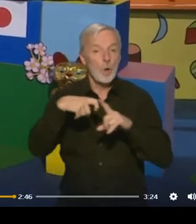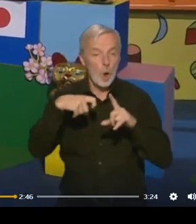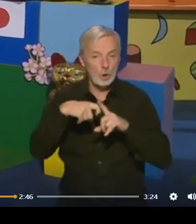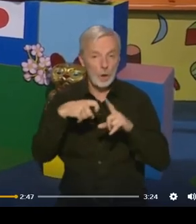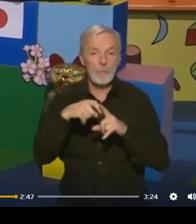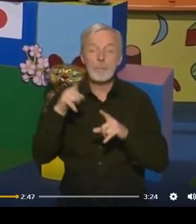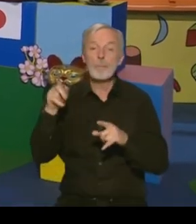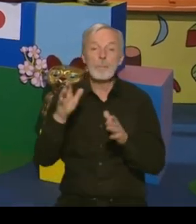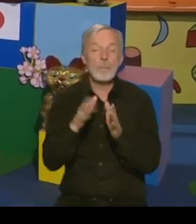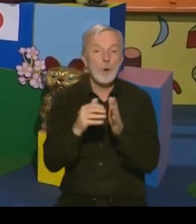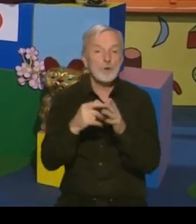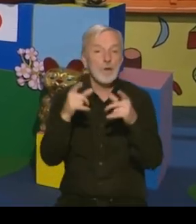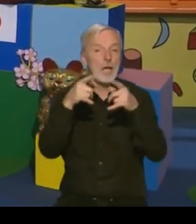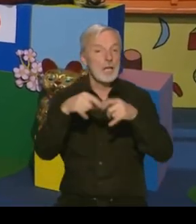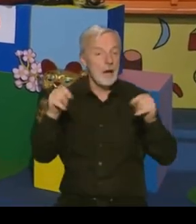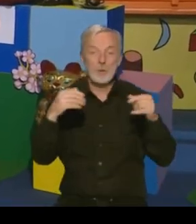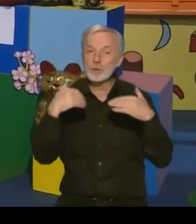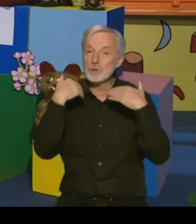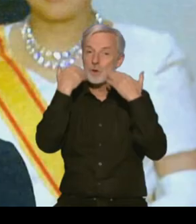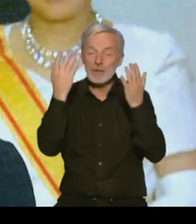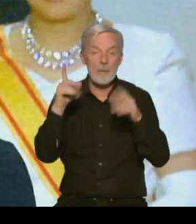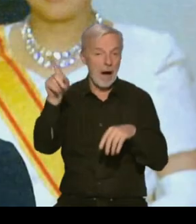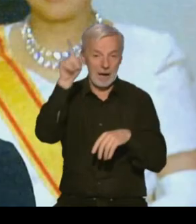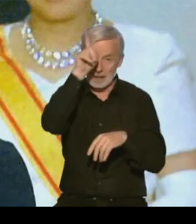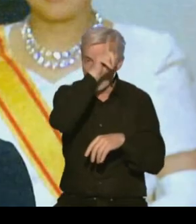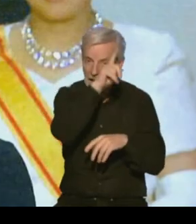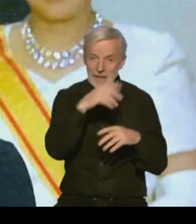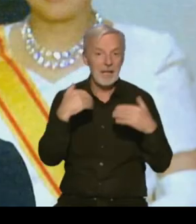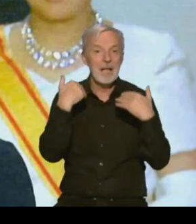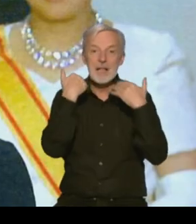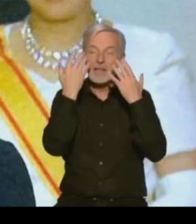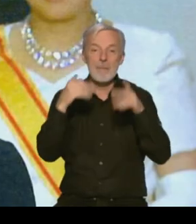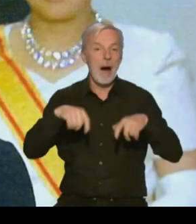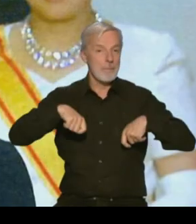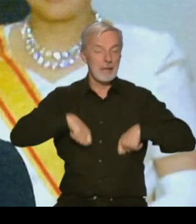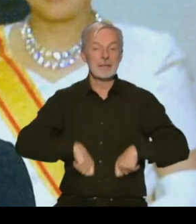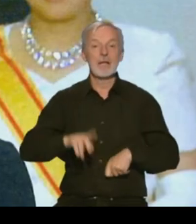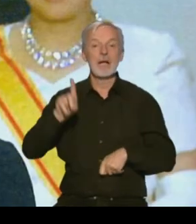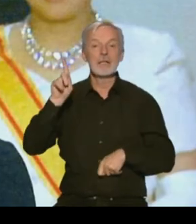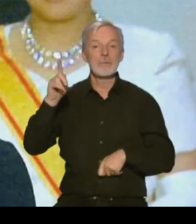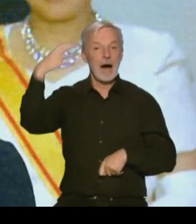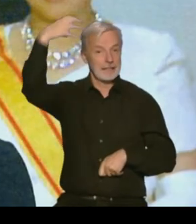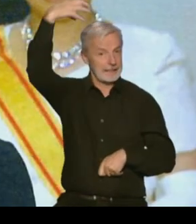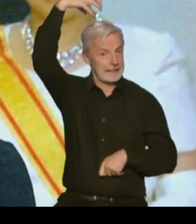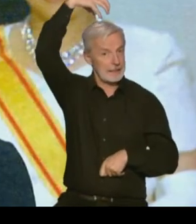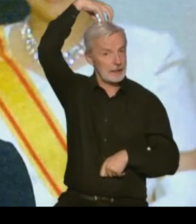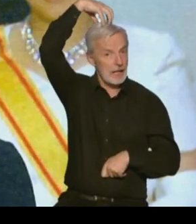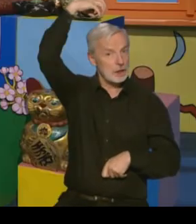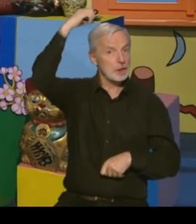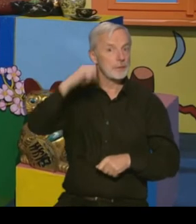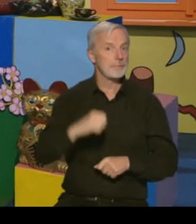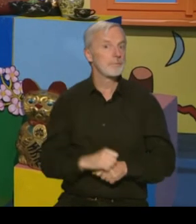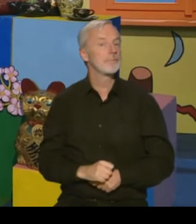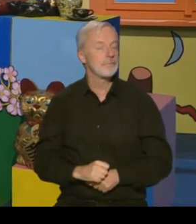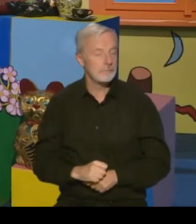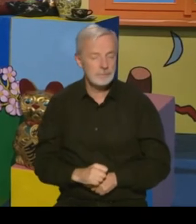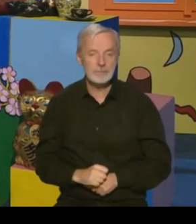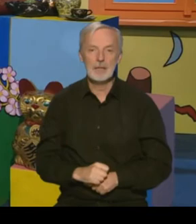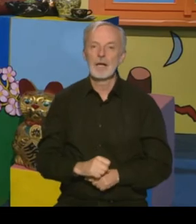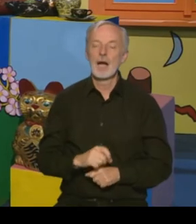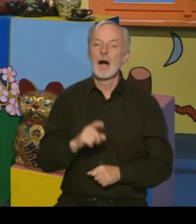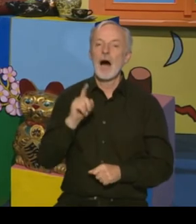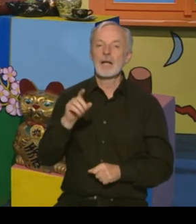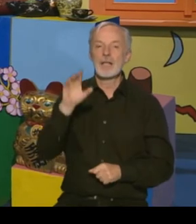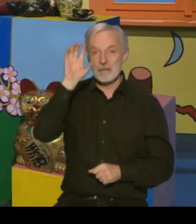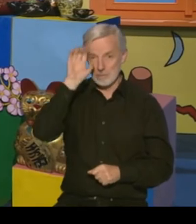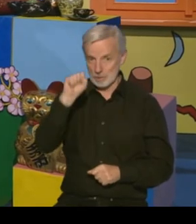král, ani prezident, ale císař. Císař? Tak toho znám jenom z pohádek. No, a teď poznáš